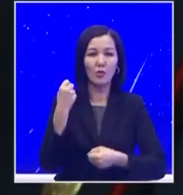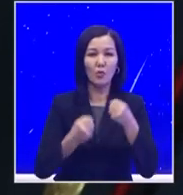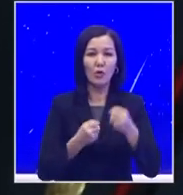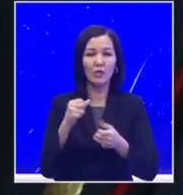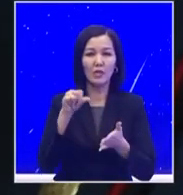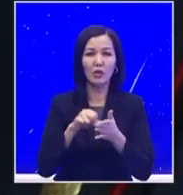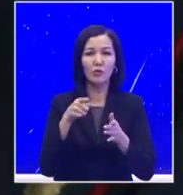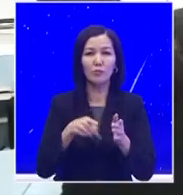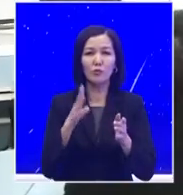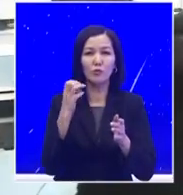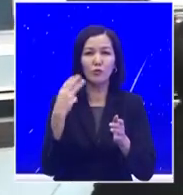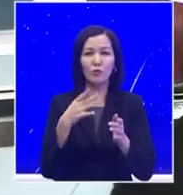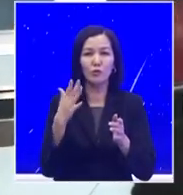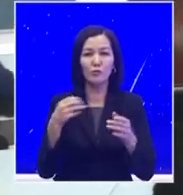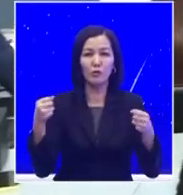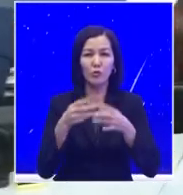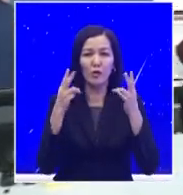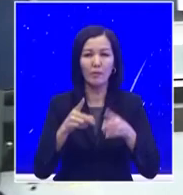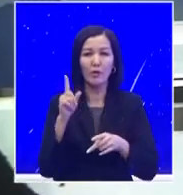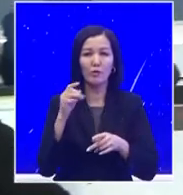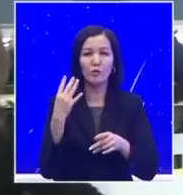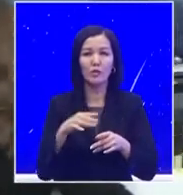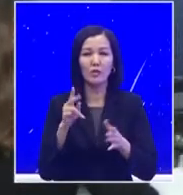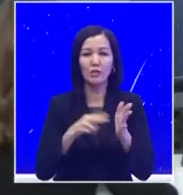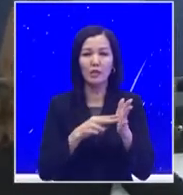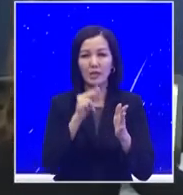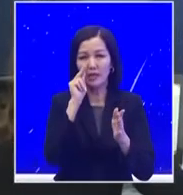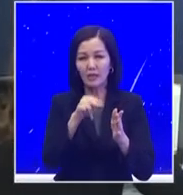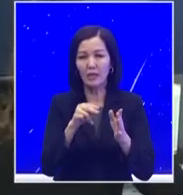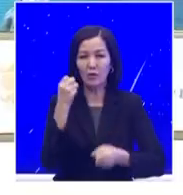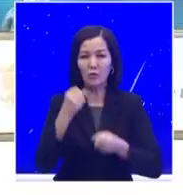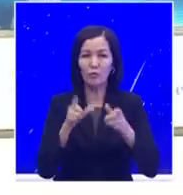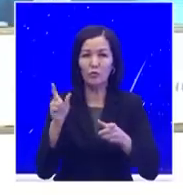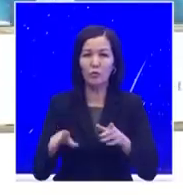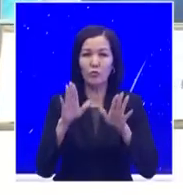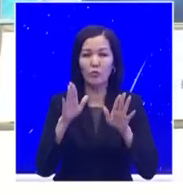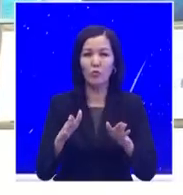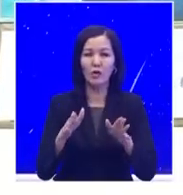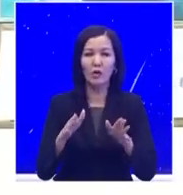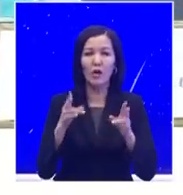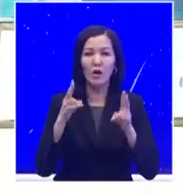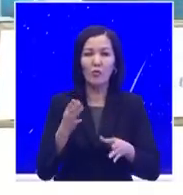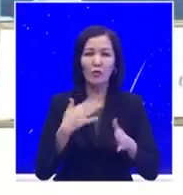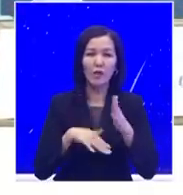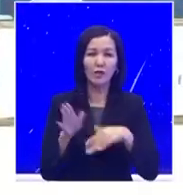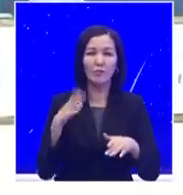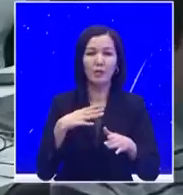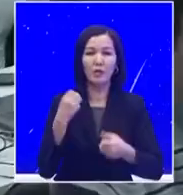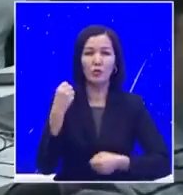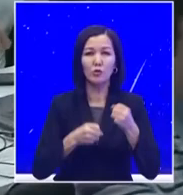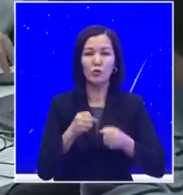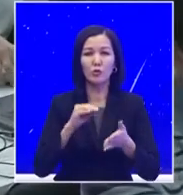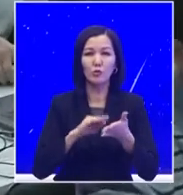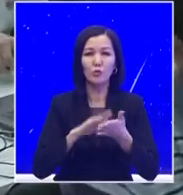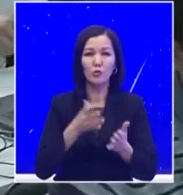1335 жол апаты болса, соның 147-сінде кінәлі көлік жүргізушісі оқиға орнынан қашып кеткен. Жүргізушілер көлікті